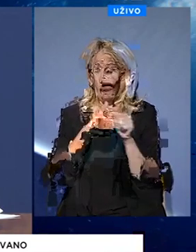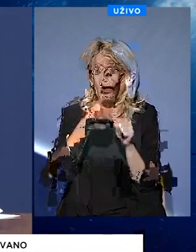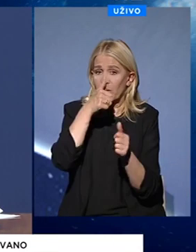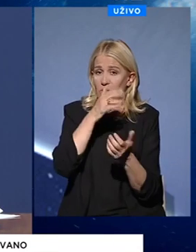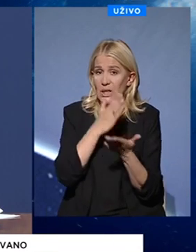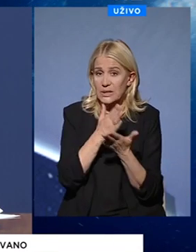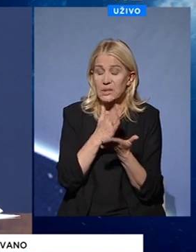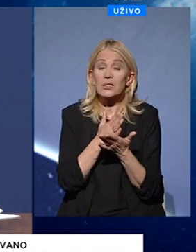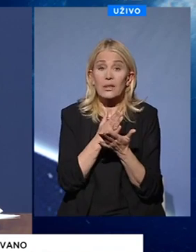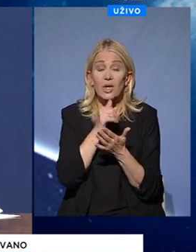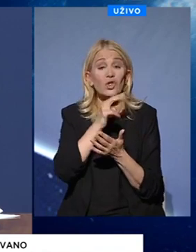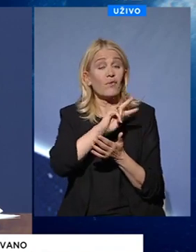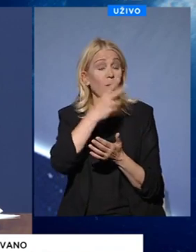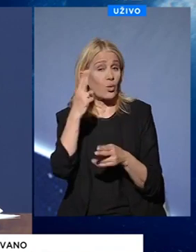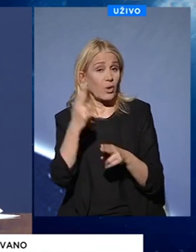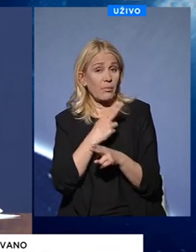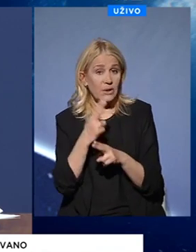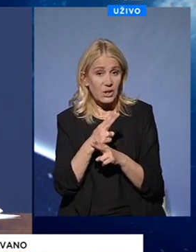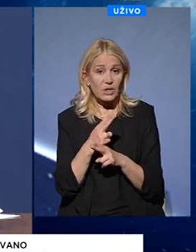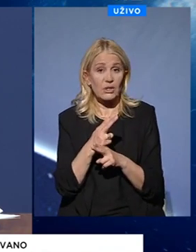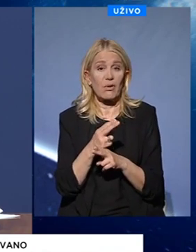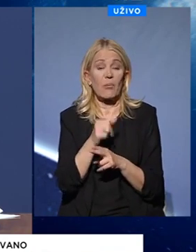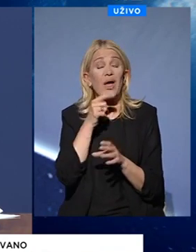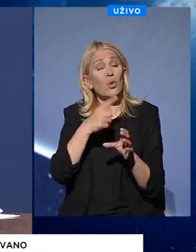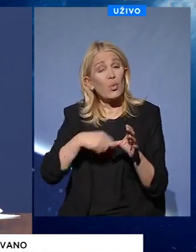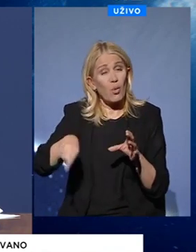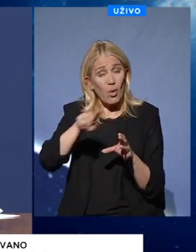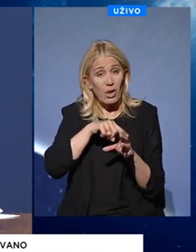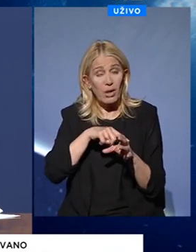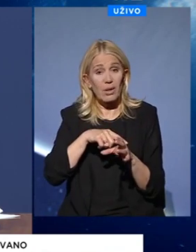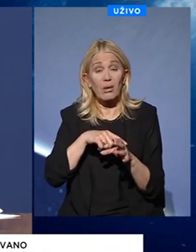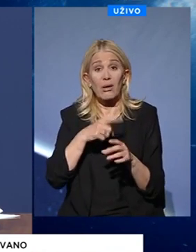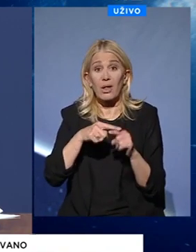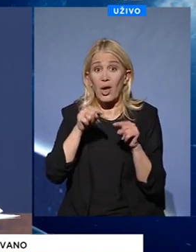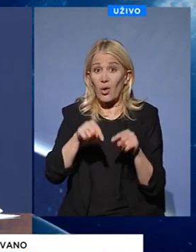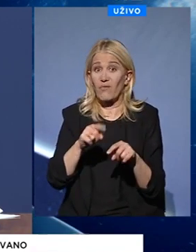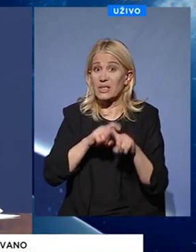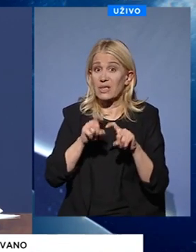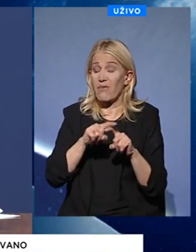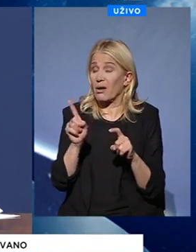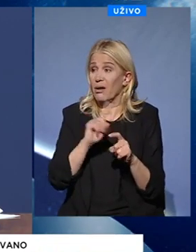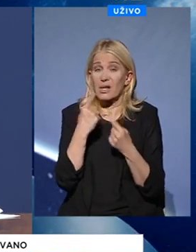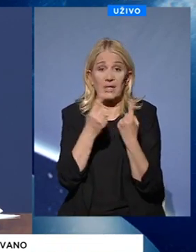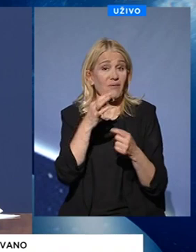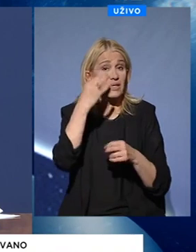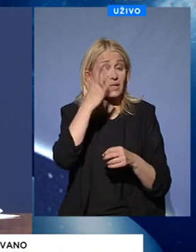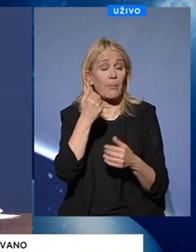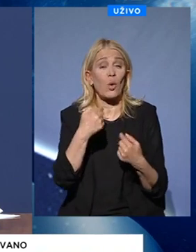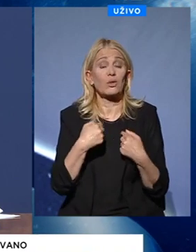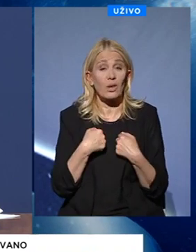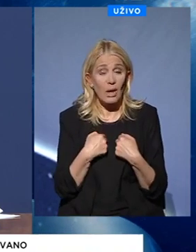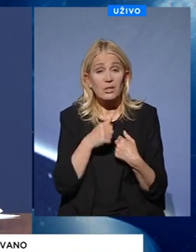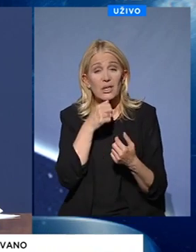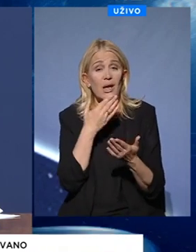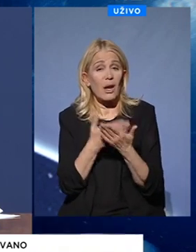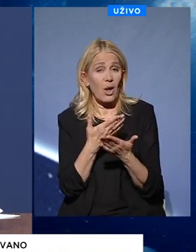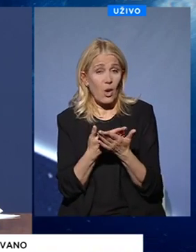dešava i u drugim zemljama i u okolini, jer ova stvar ne zavisi, ponavljam, samo od nas i na